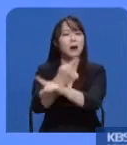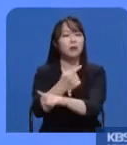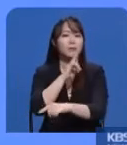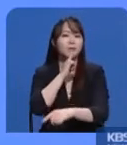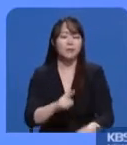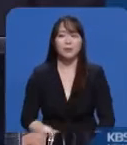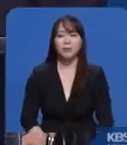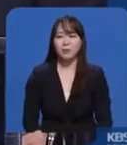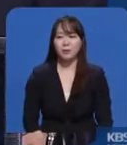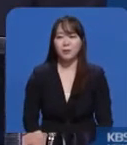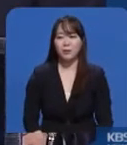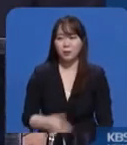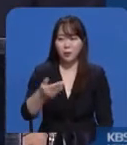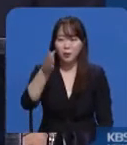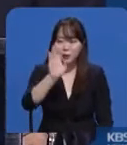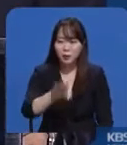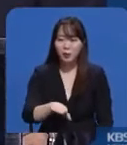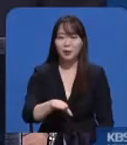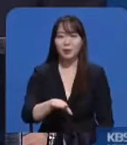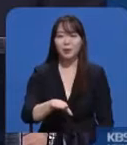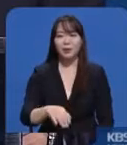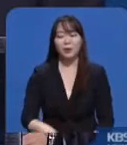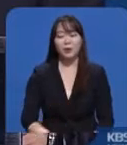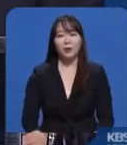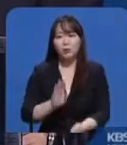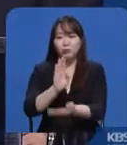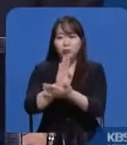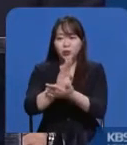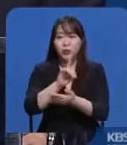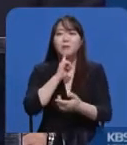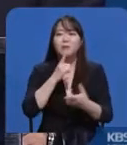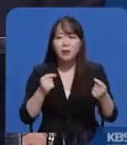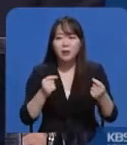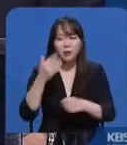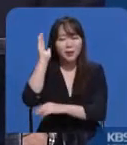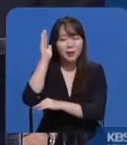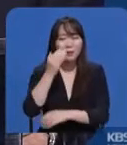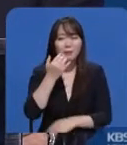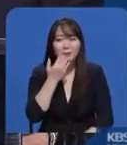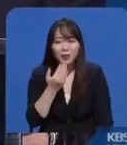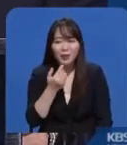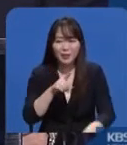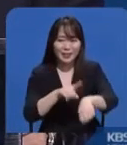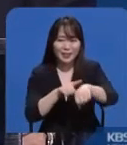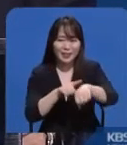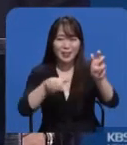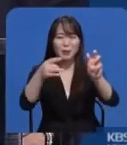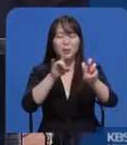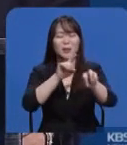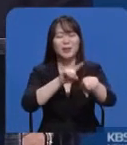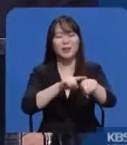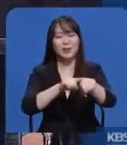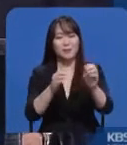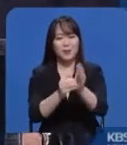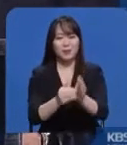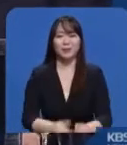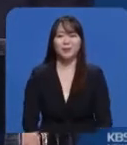아니 좀 그래도 그렇지 분당 아니 말씀을 이제 마저 드릴게요. 아니 지금 시간 30초